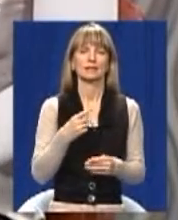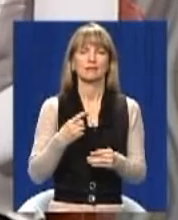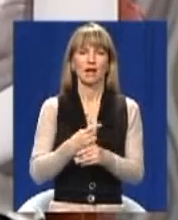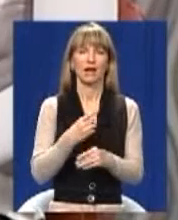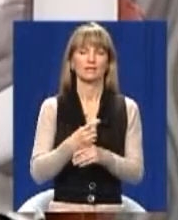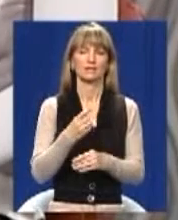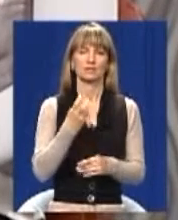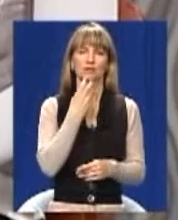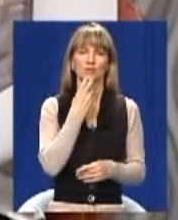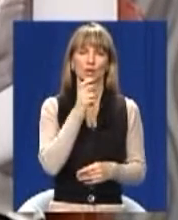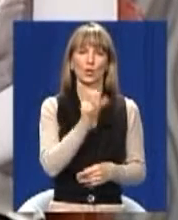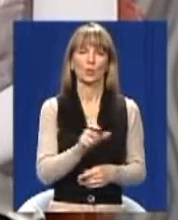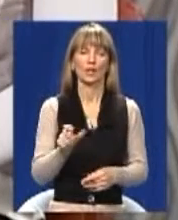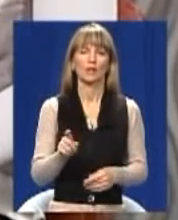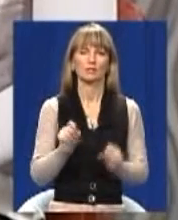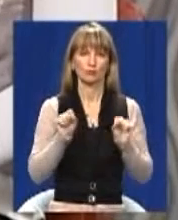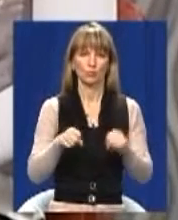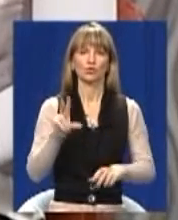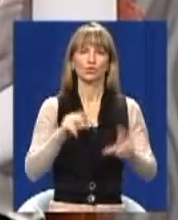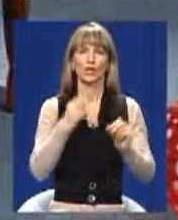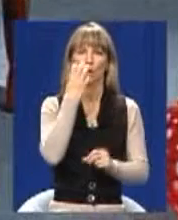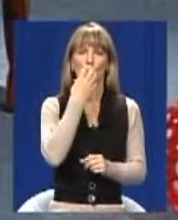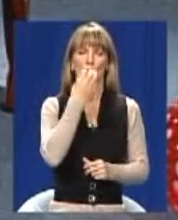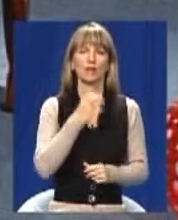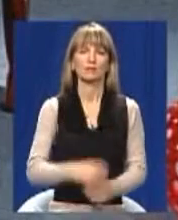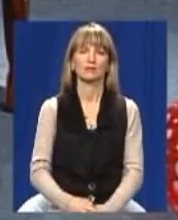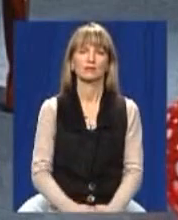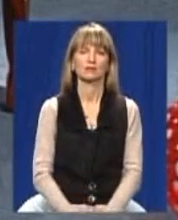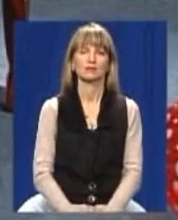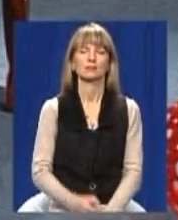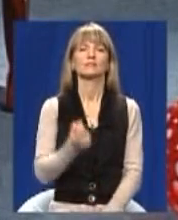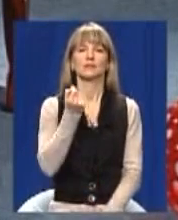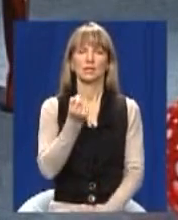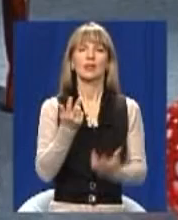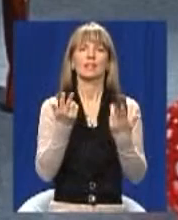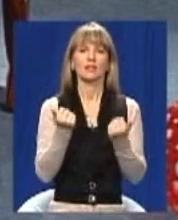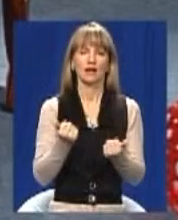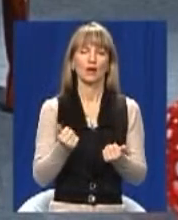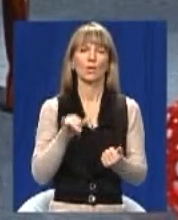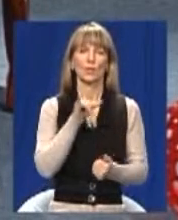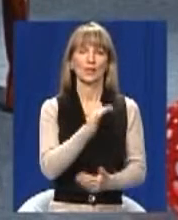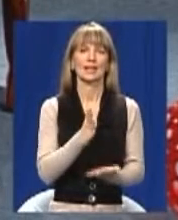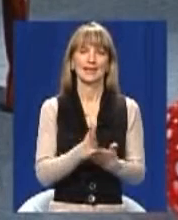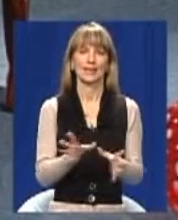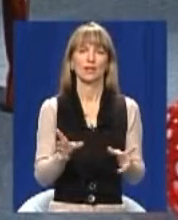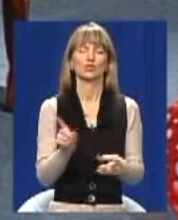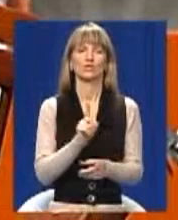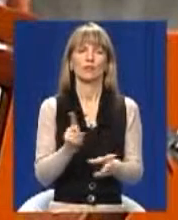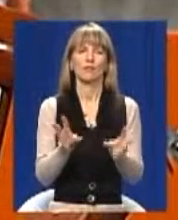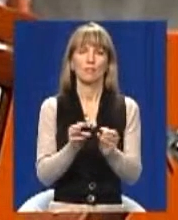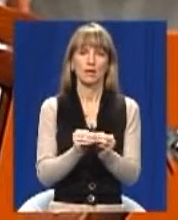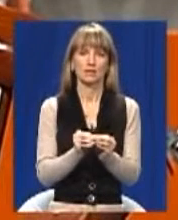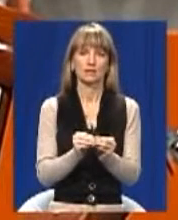А чим? Це теж їх можна вважати клоунами? Трошки так. У них є спільне, але